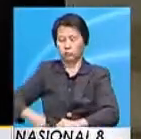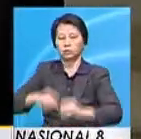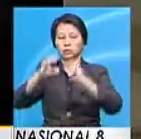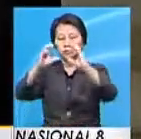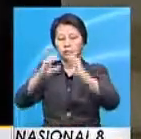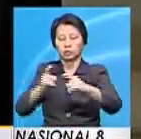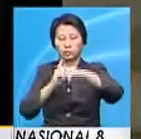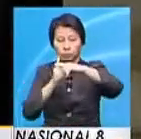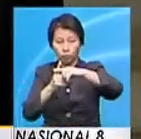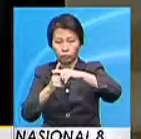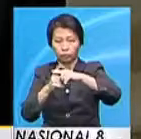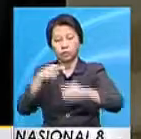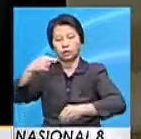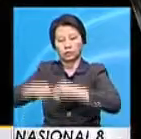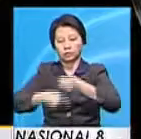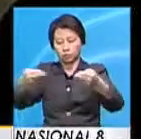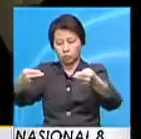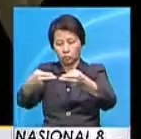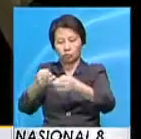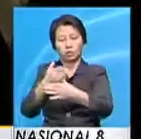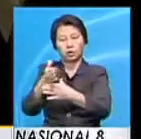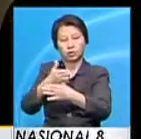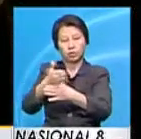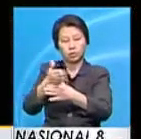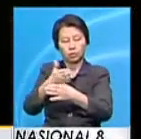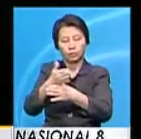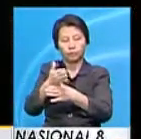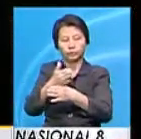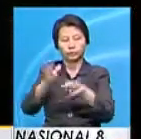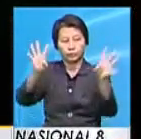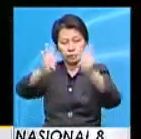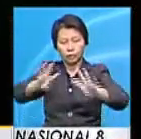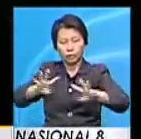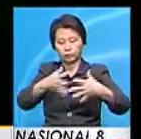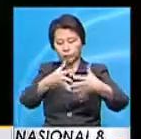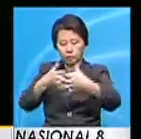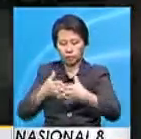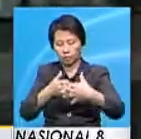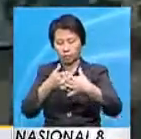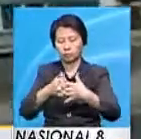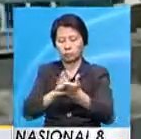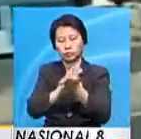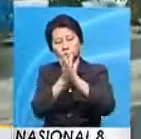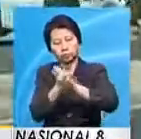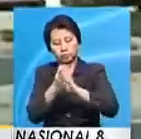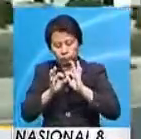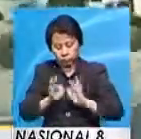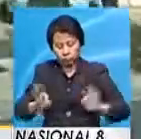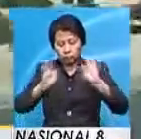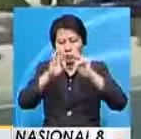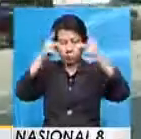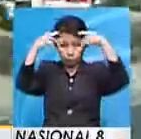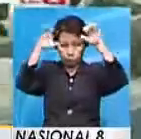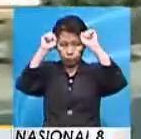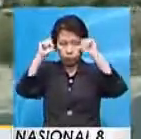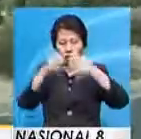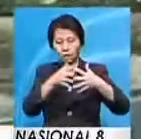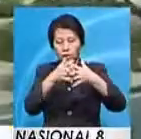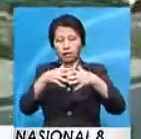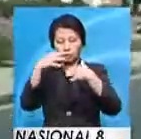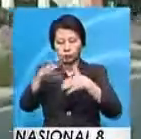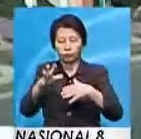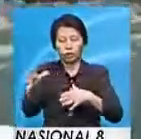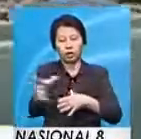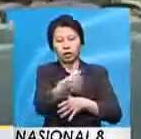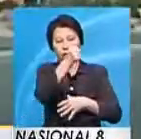positif. Mengulas lanjut mengenai hubungan perkongsian strategik ASEAN-Amerika Syarikat yang menjadi keutamaan Presiden Obama selepas